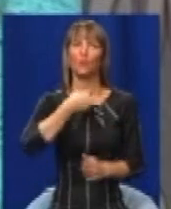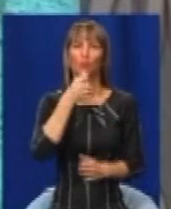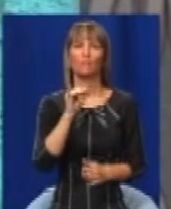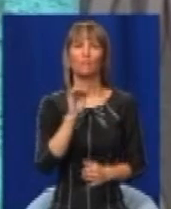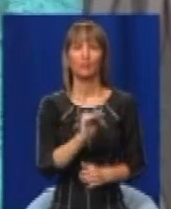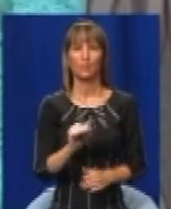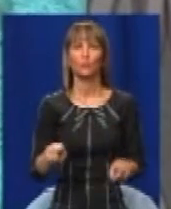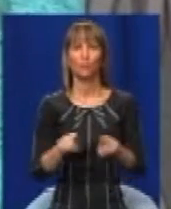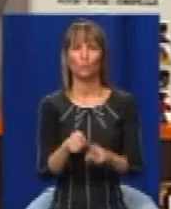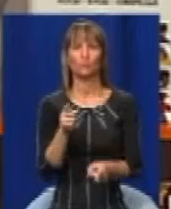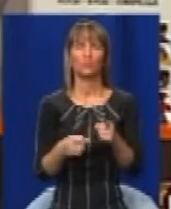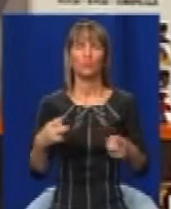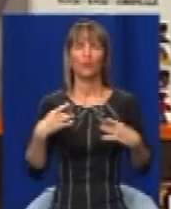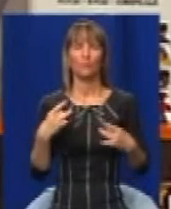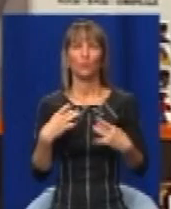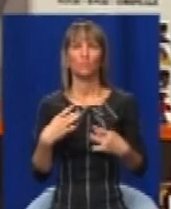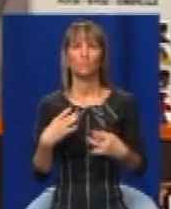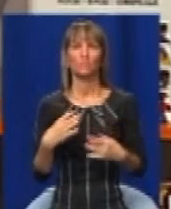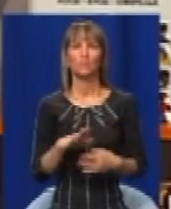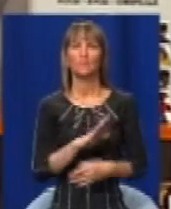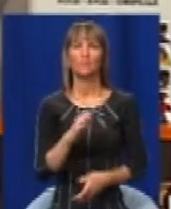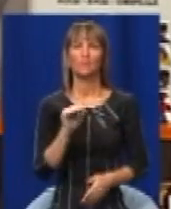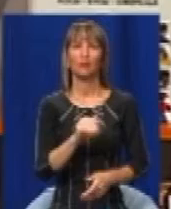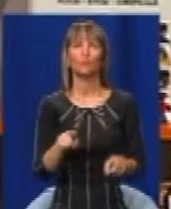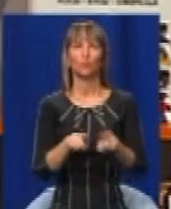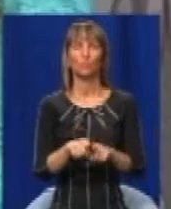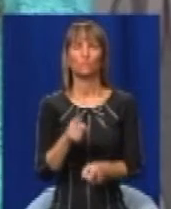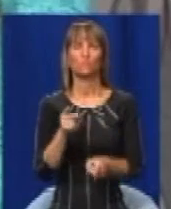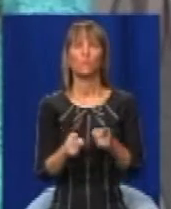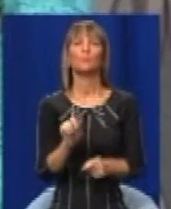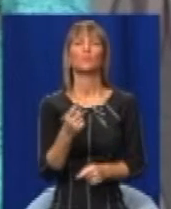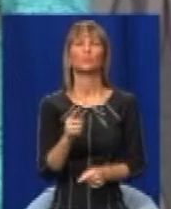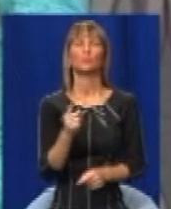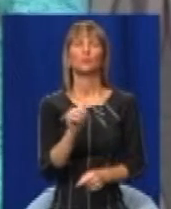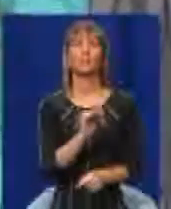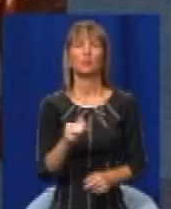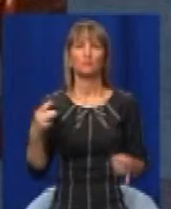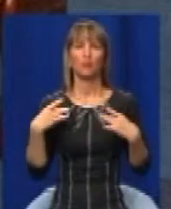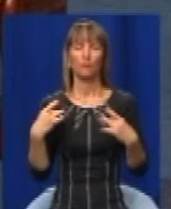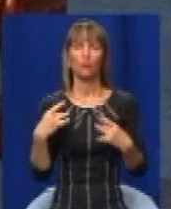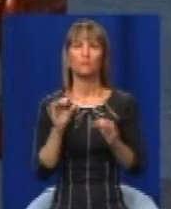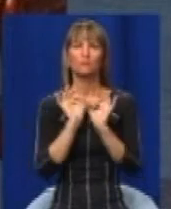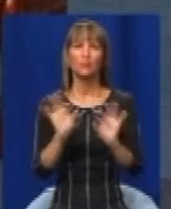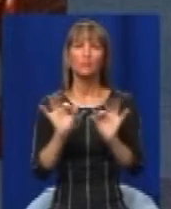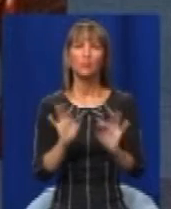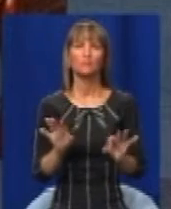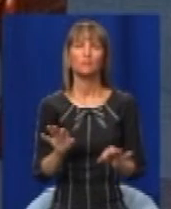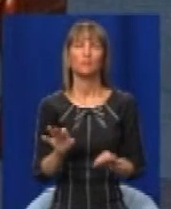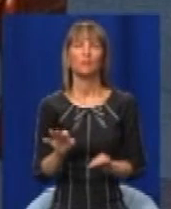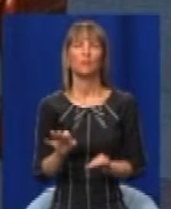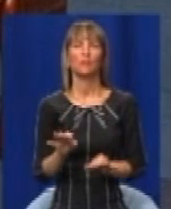діти теж іноді нервують? Діти теж іноді. Чому? Чому діти нервують? Розказуй. Ну,